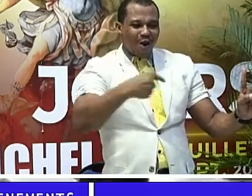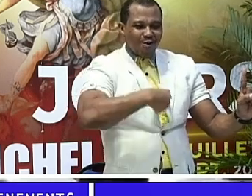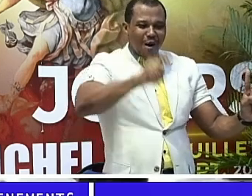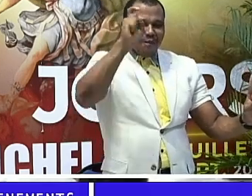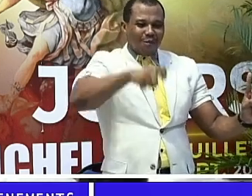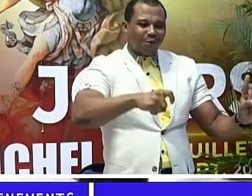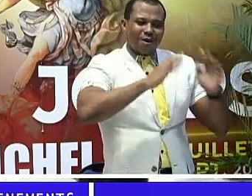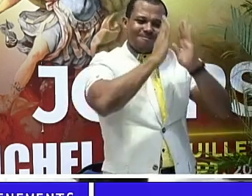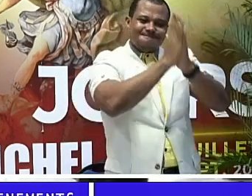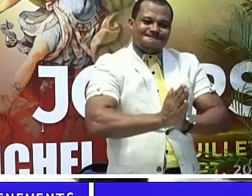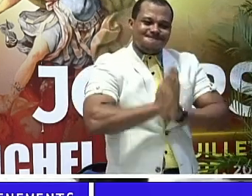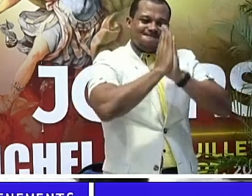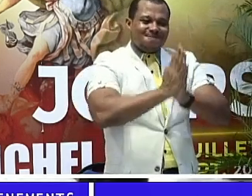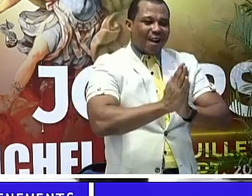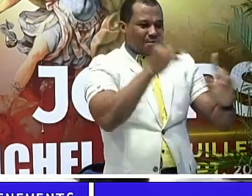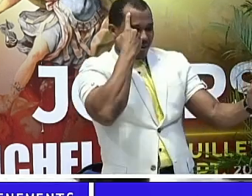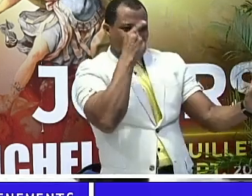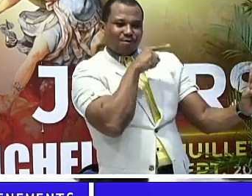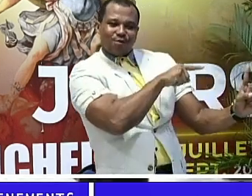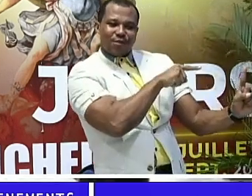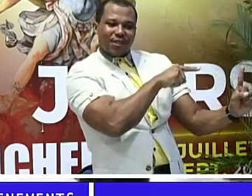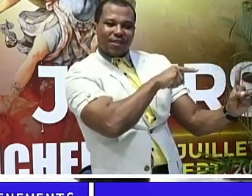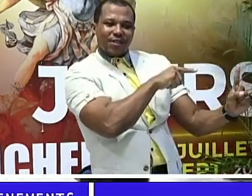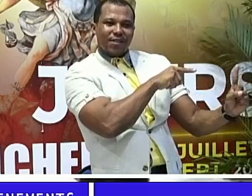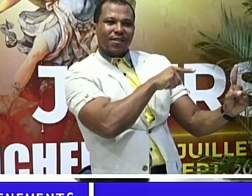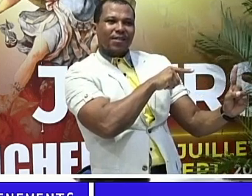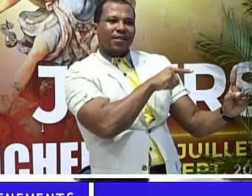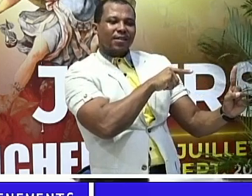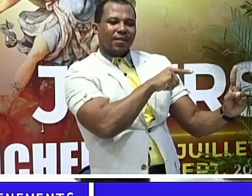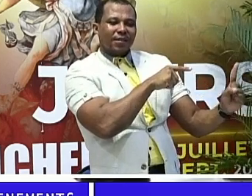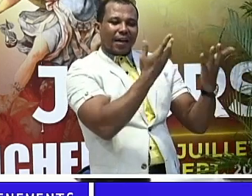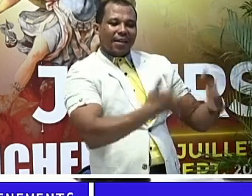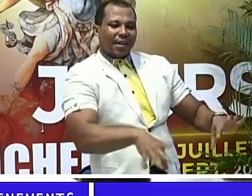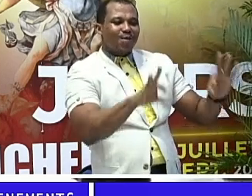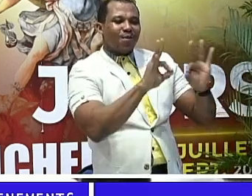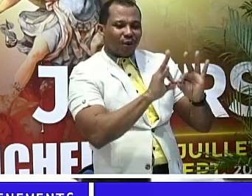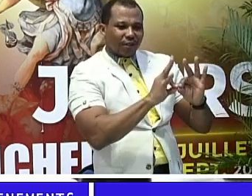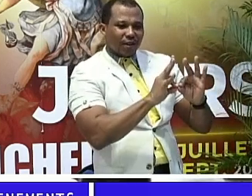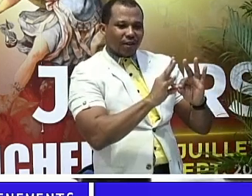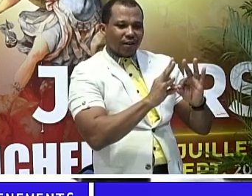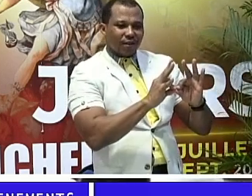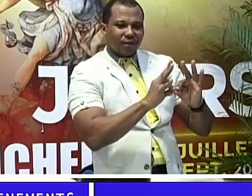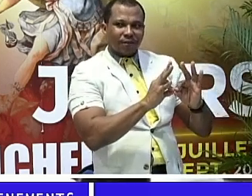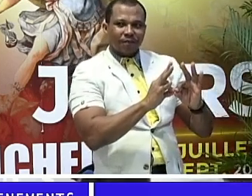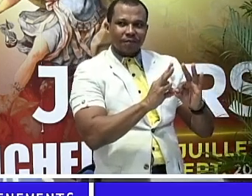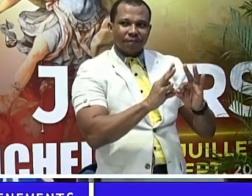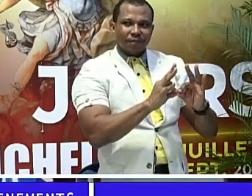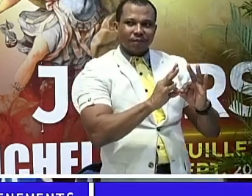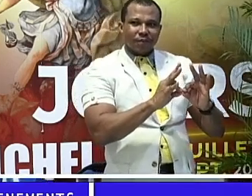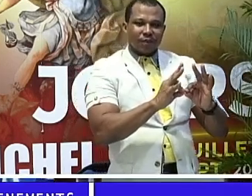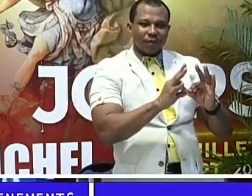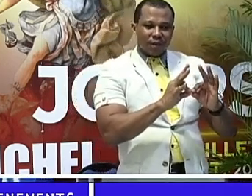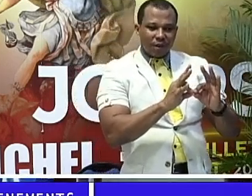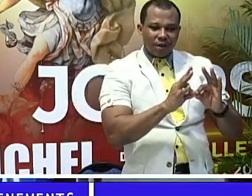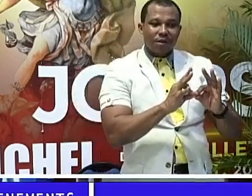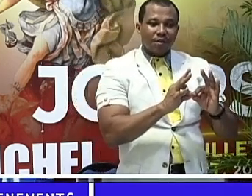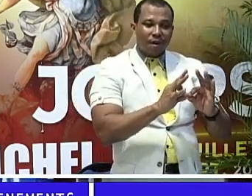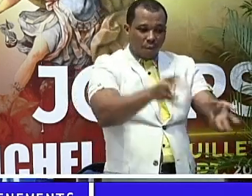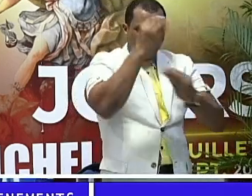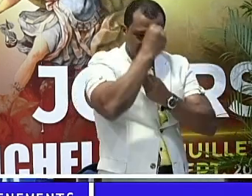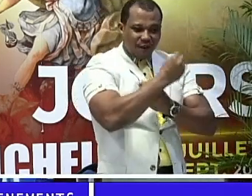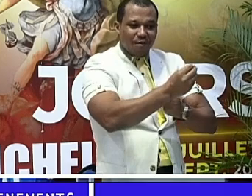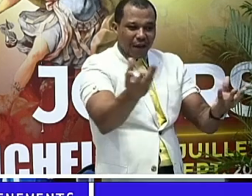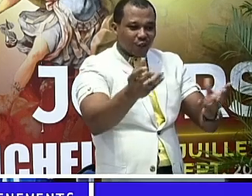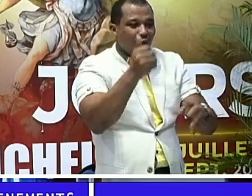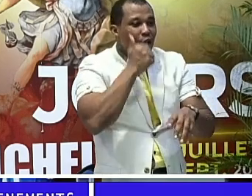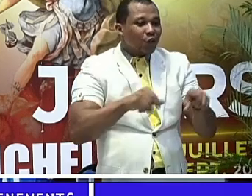est en difficulté pour devoir, pour nous la prier pour lui. Dans le même cas, ça, frère Maxime, à titre d'information,